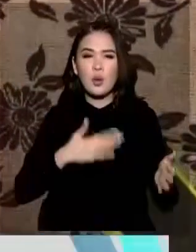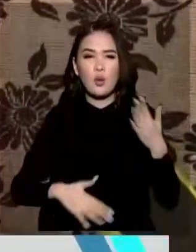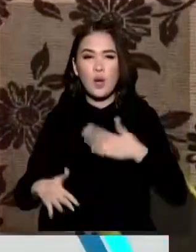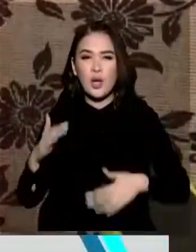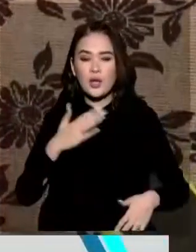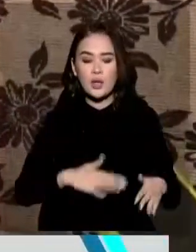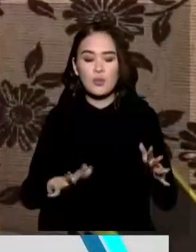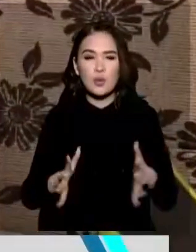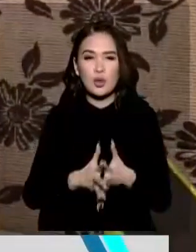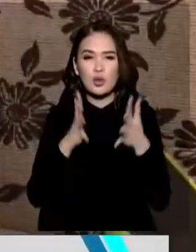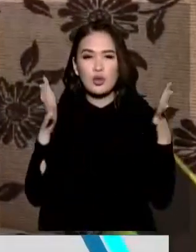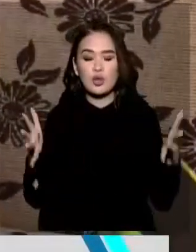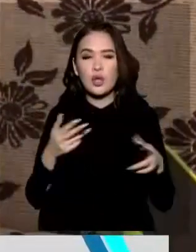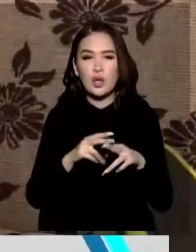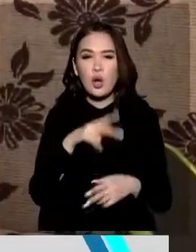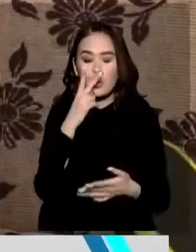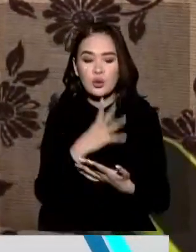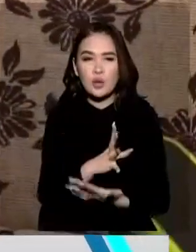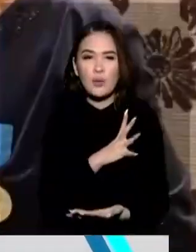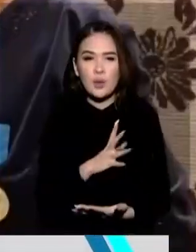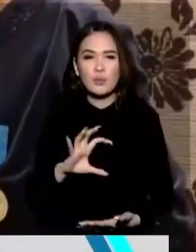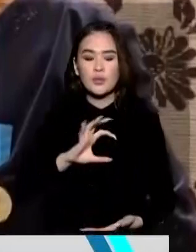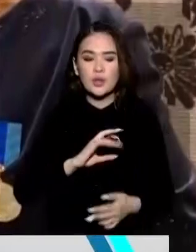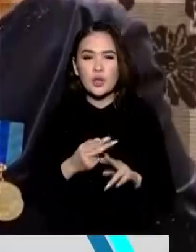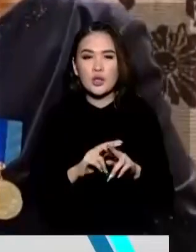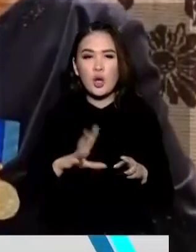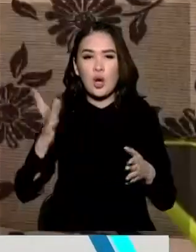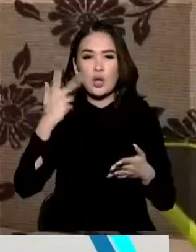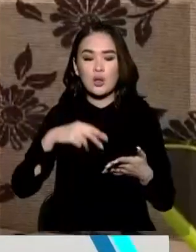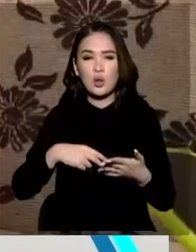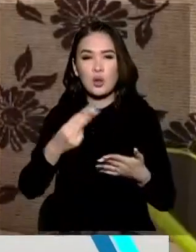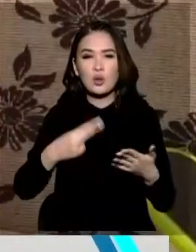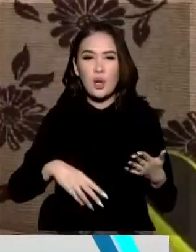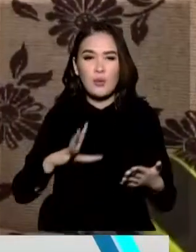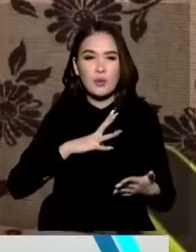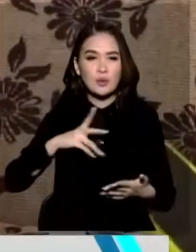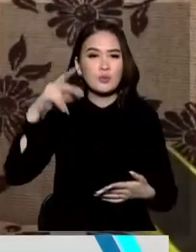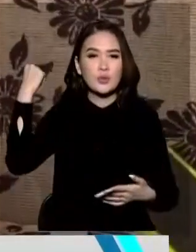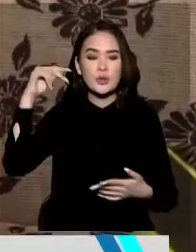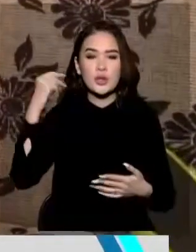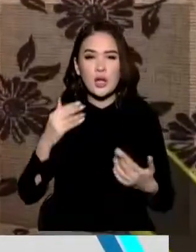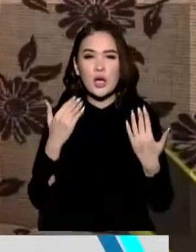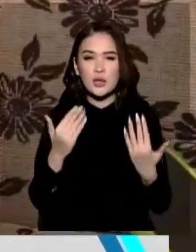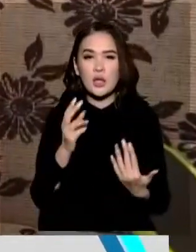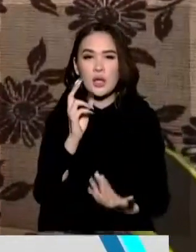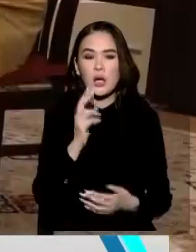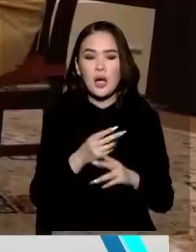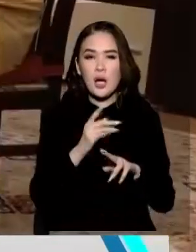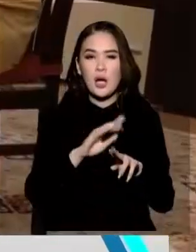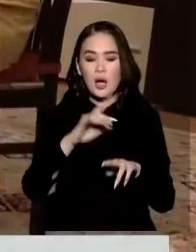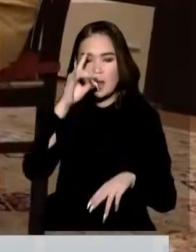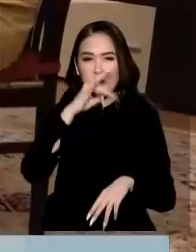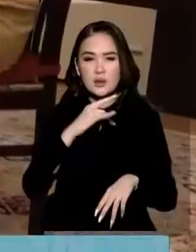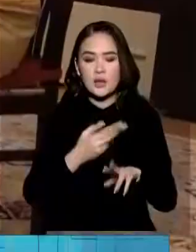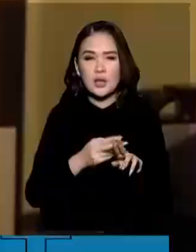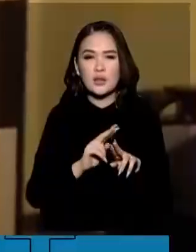сондай үлкен нені көрем осы медальді қол қойған біздің президентіміз, қазіргі Қазақстанның